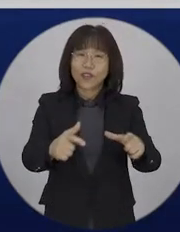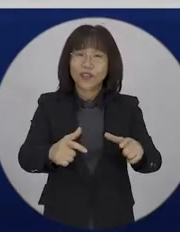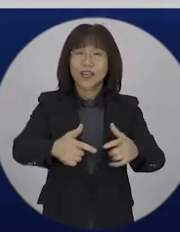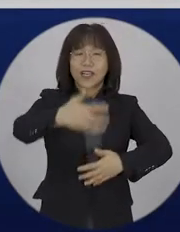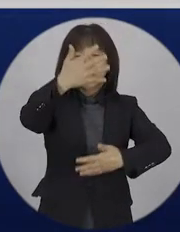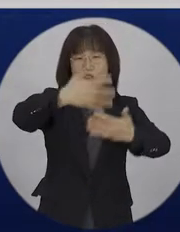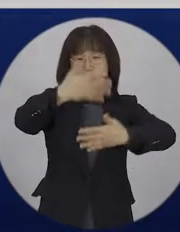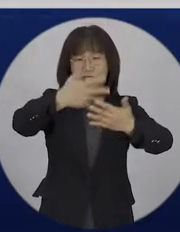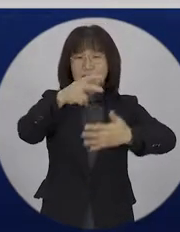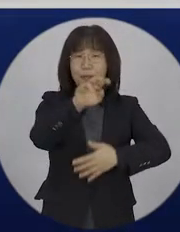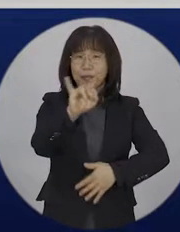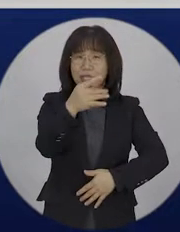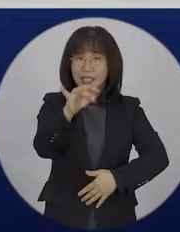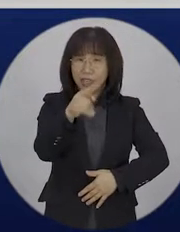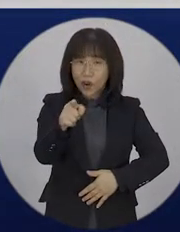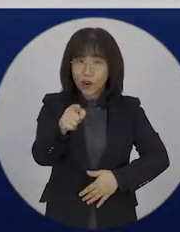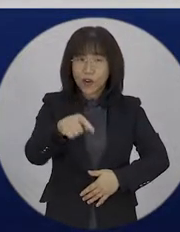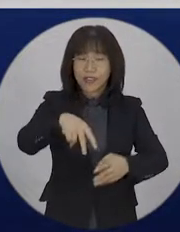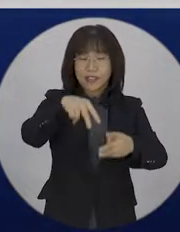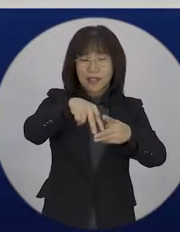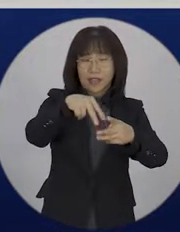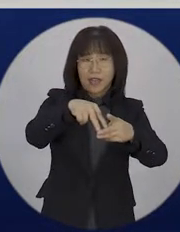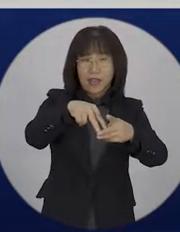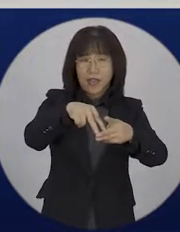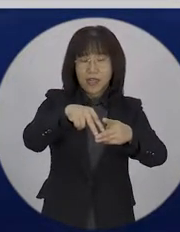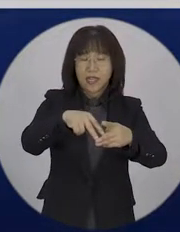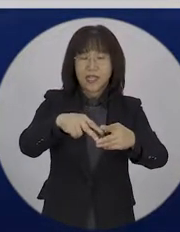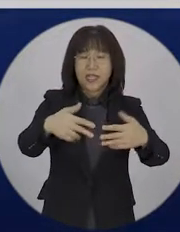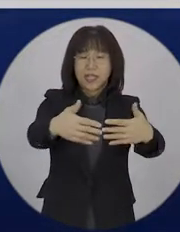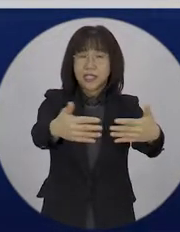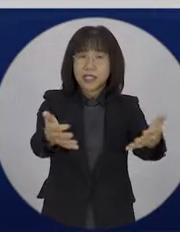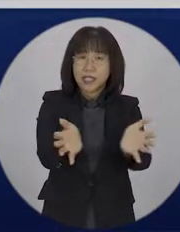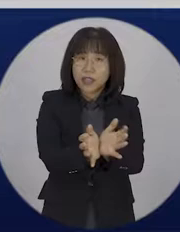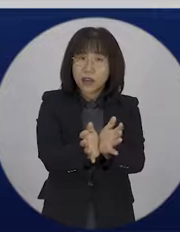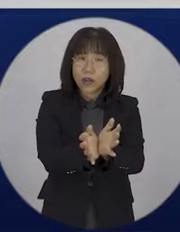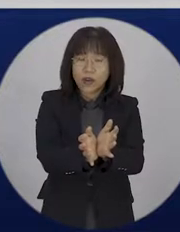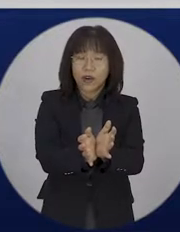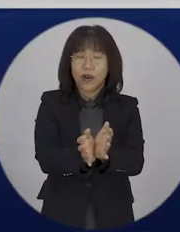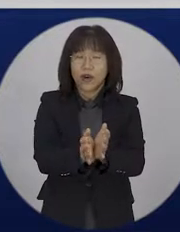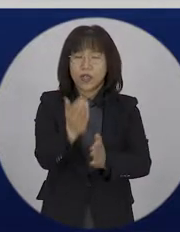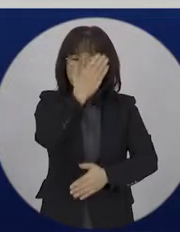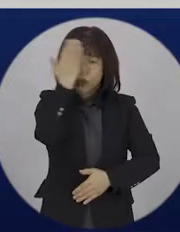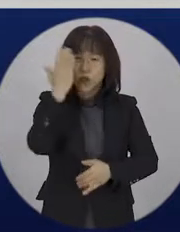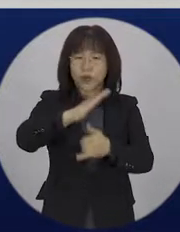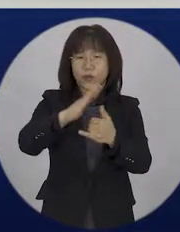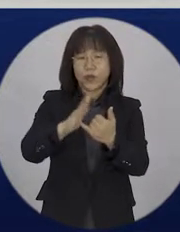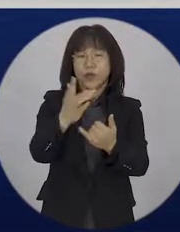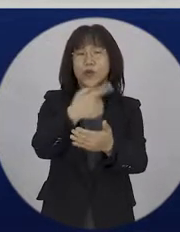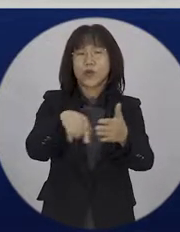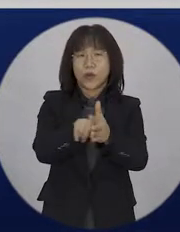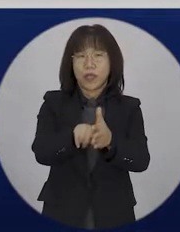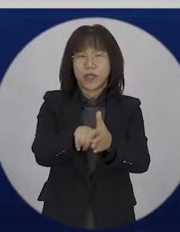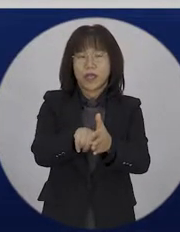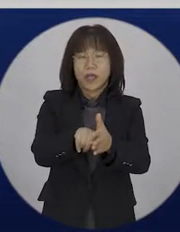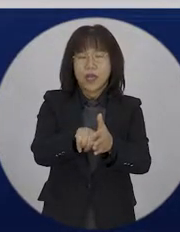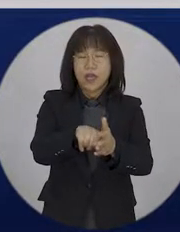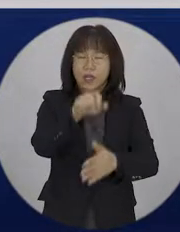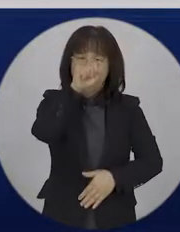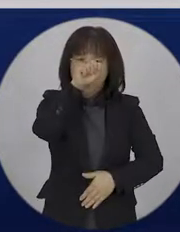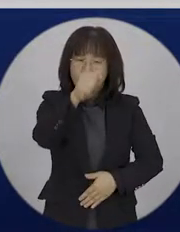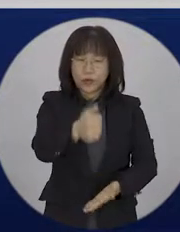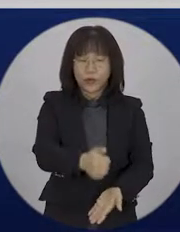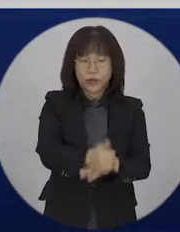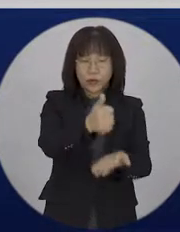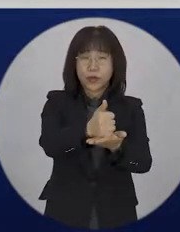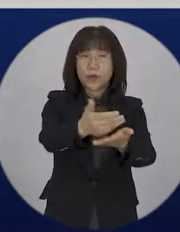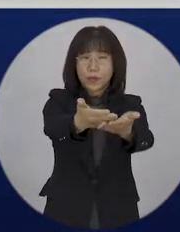강서구 영상미디어센터가 지역 내 청소년들을 위한 진로탐색활동 협력분야에서 우수기관으로 선정돼